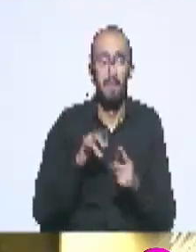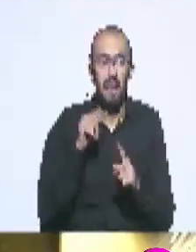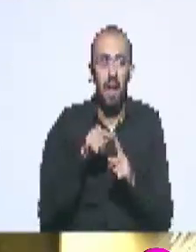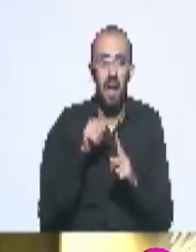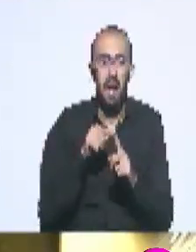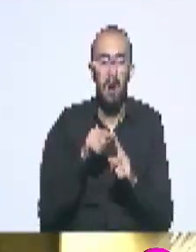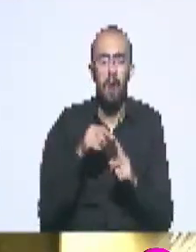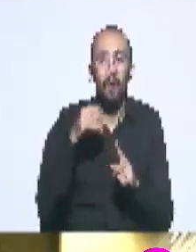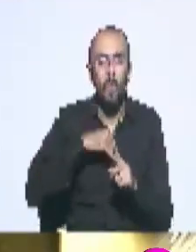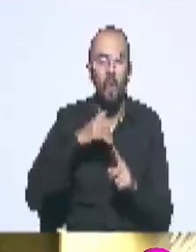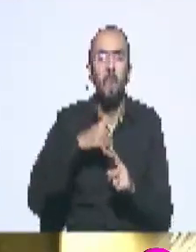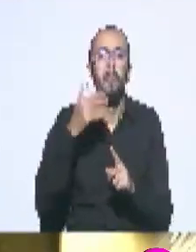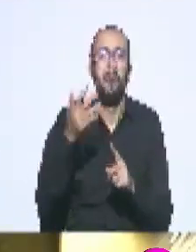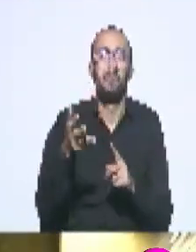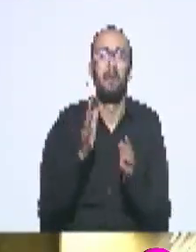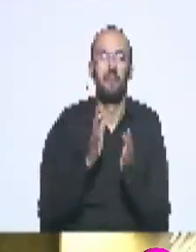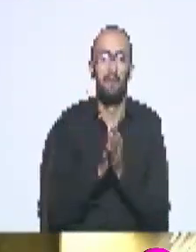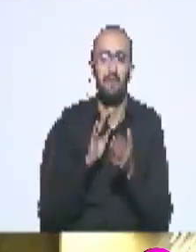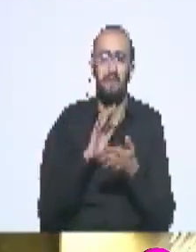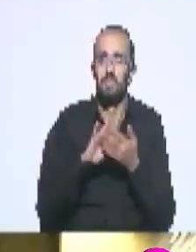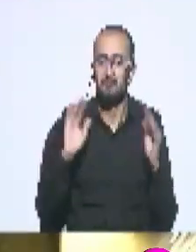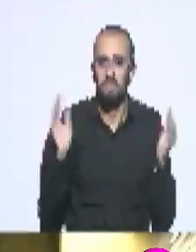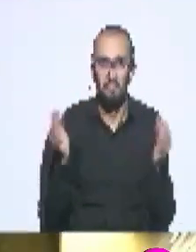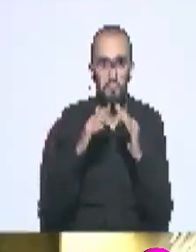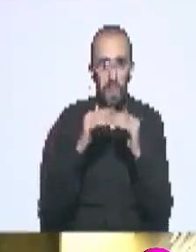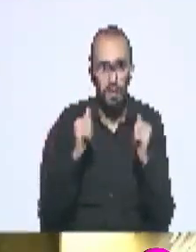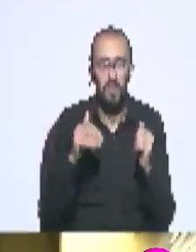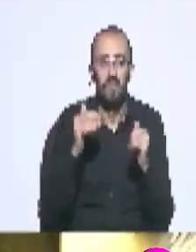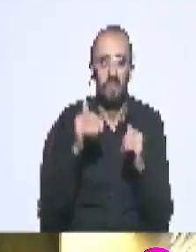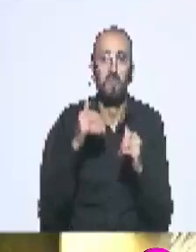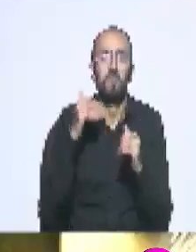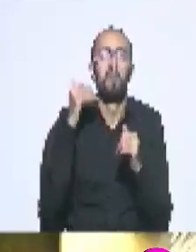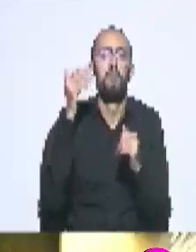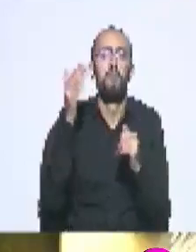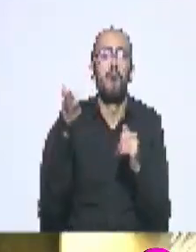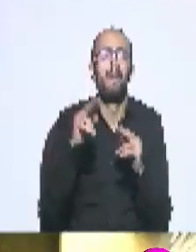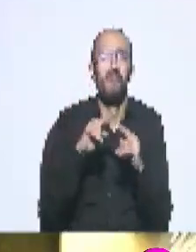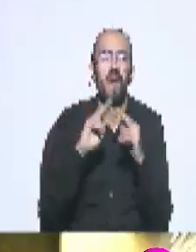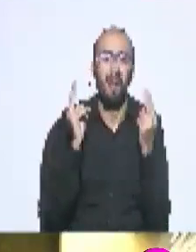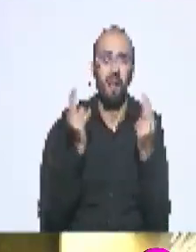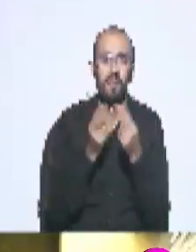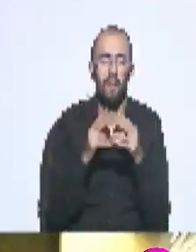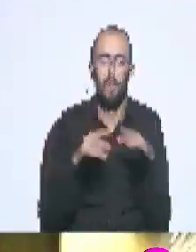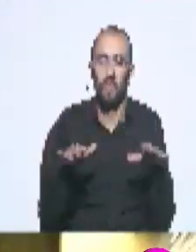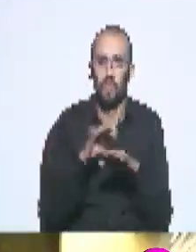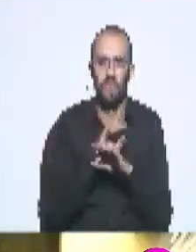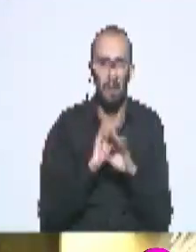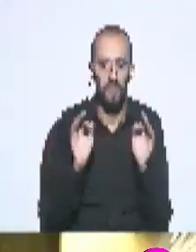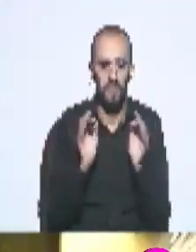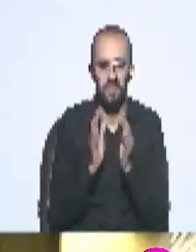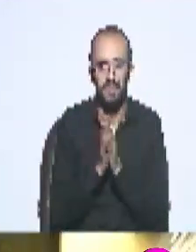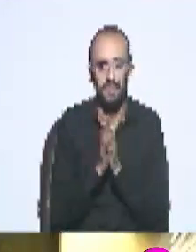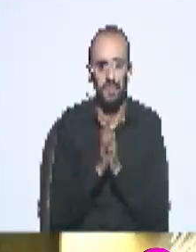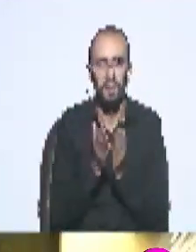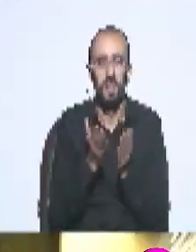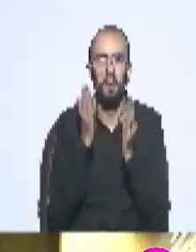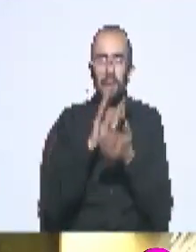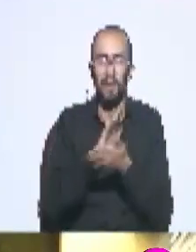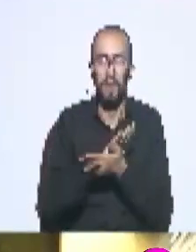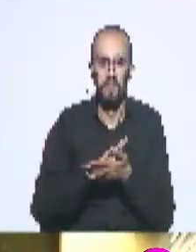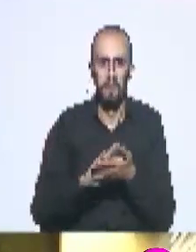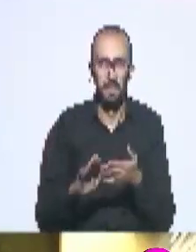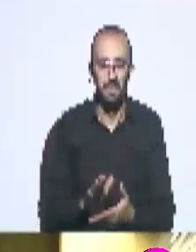ومن بره السلام حوالينا في مصر وبره برده في العالم المحيط بينا احنا بنعيش